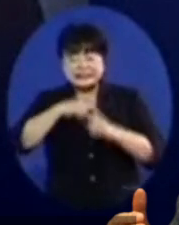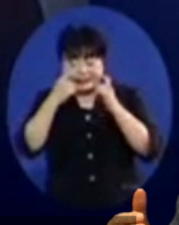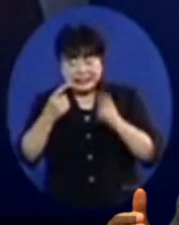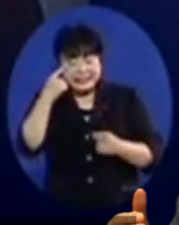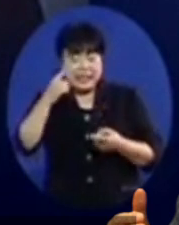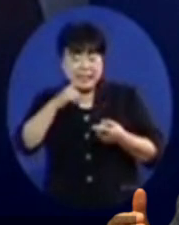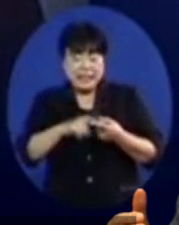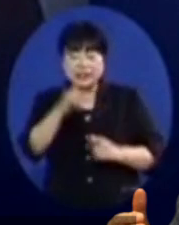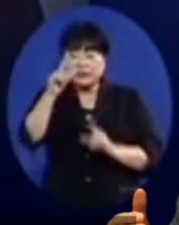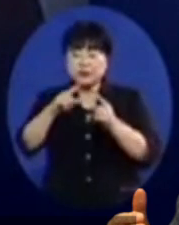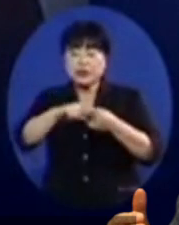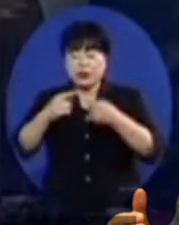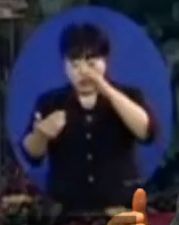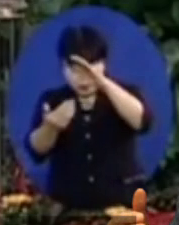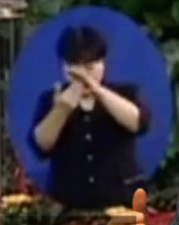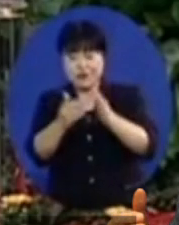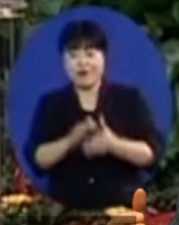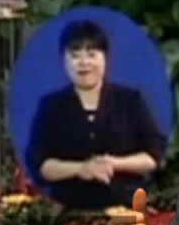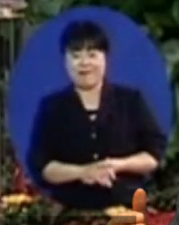모습대로 된다.